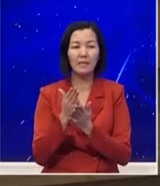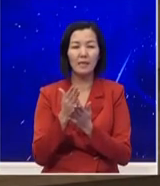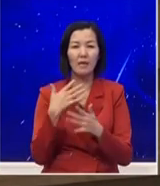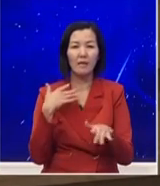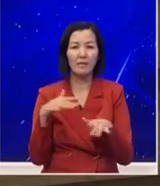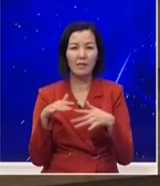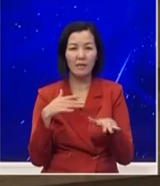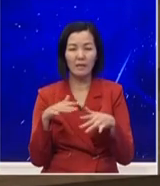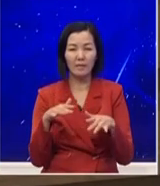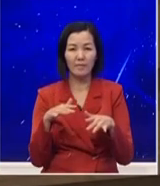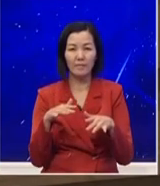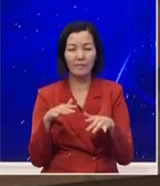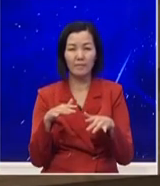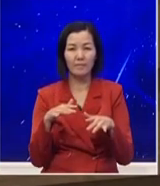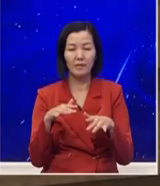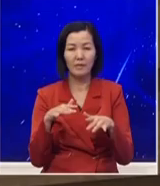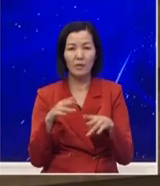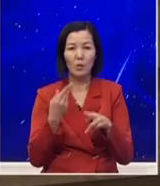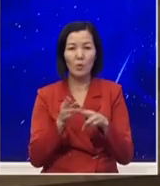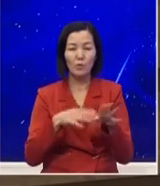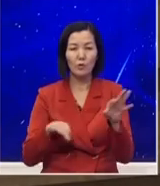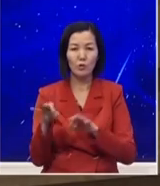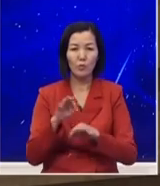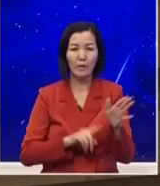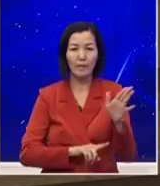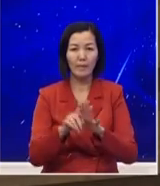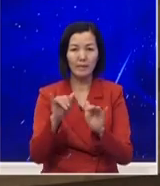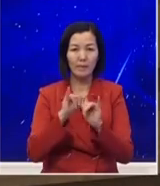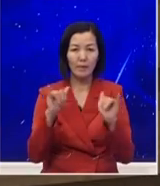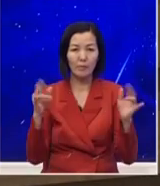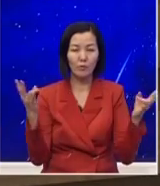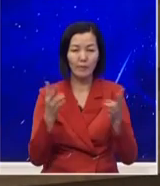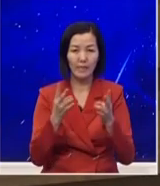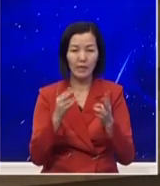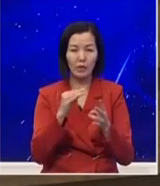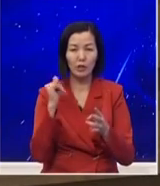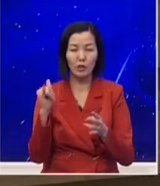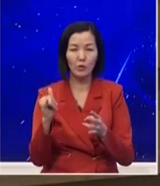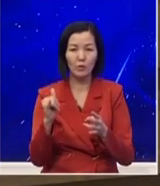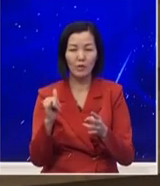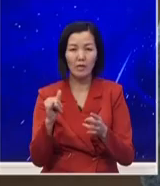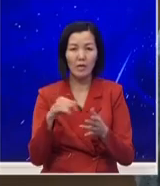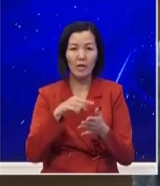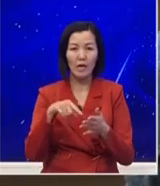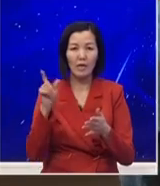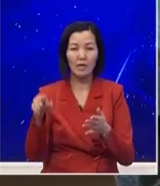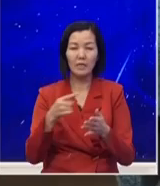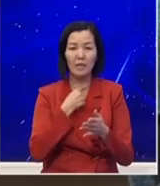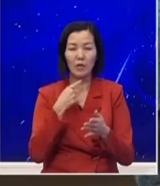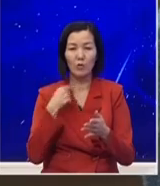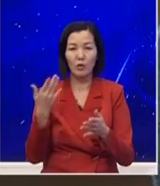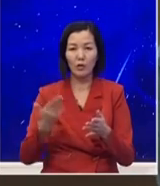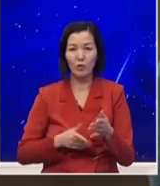кенжелеп қалған сала. Біз осы жобаны қолға алайық деп отырмыз. Сонан кейін мынау Жетісудың қалам ұстаған, осы Талдықорғанда